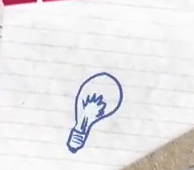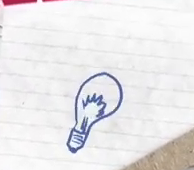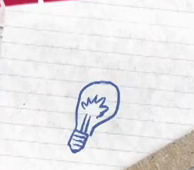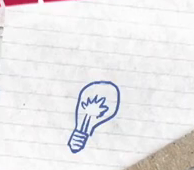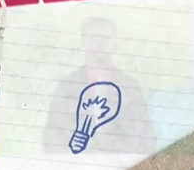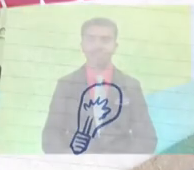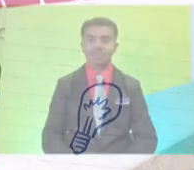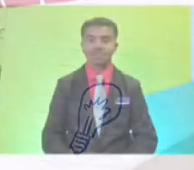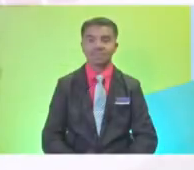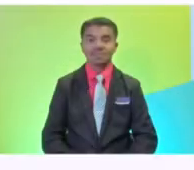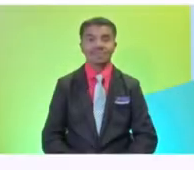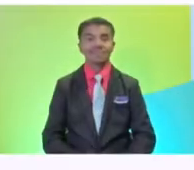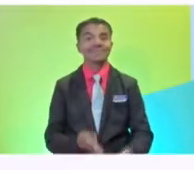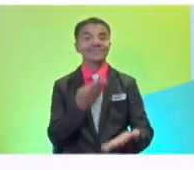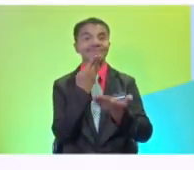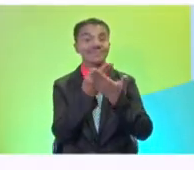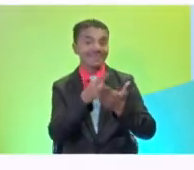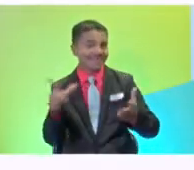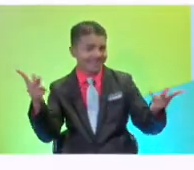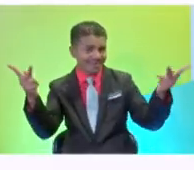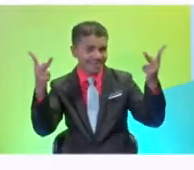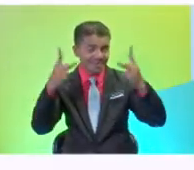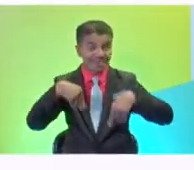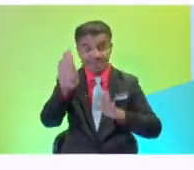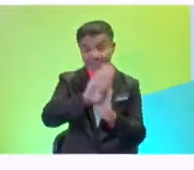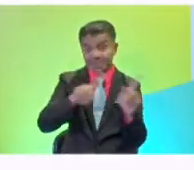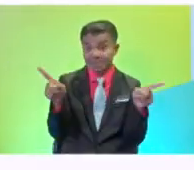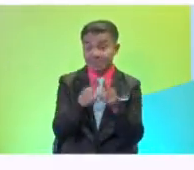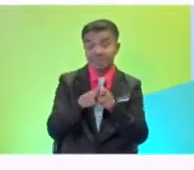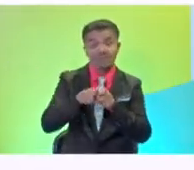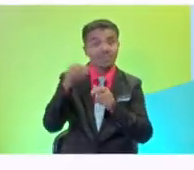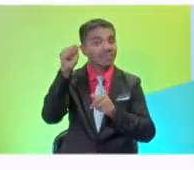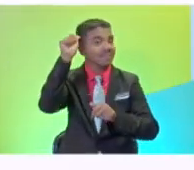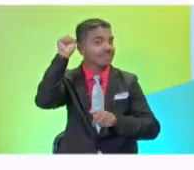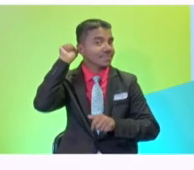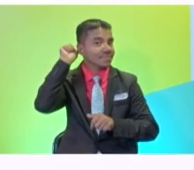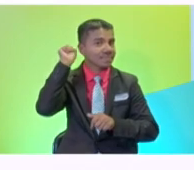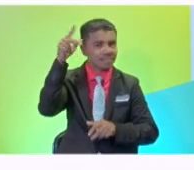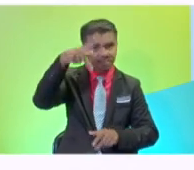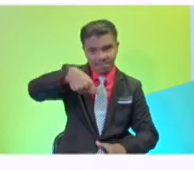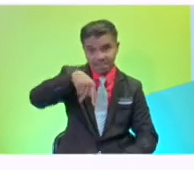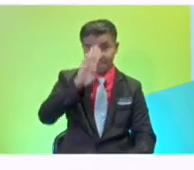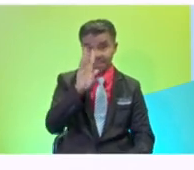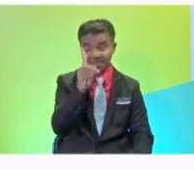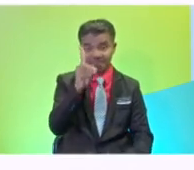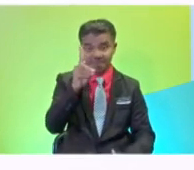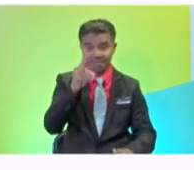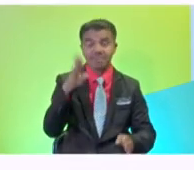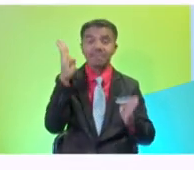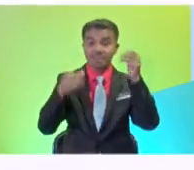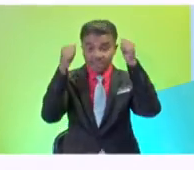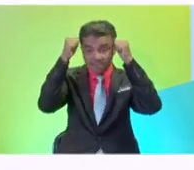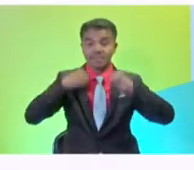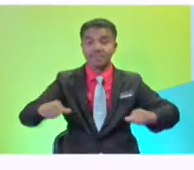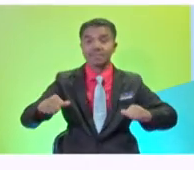KPM Baiklah kembali bersama saya Aim sufan Azman dalam slot pentaksiran bilik darjah bahasa Arab baik Ustazah untuk